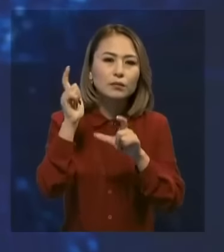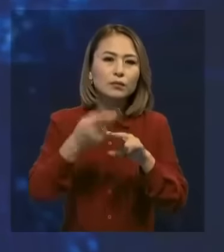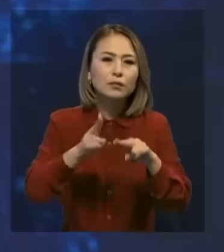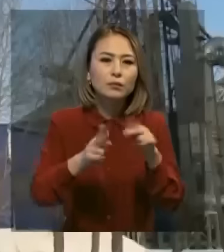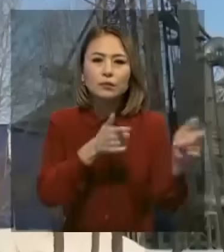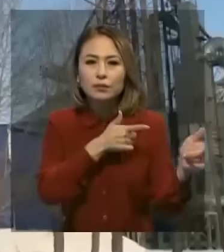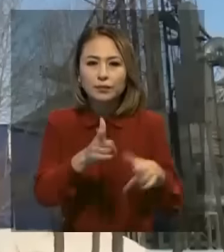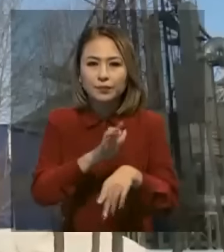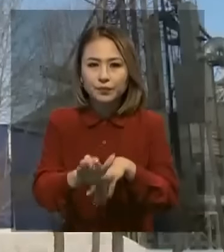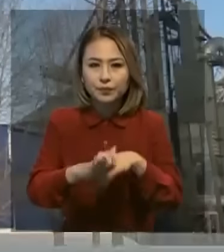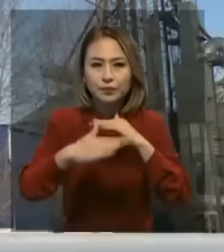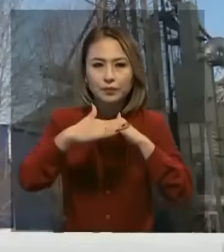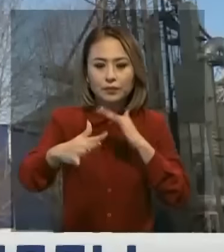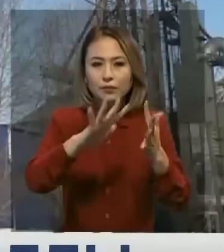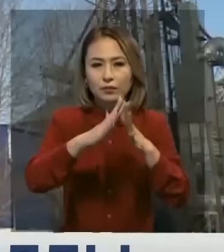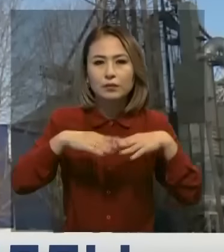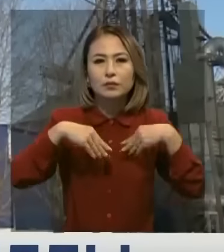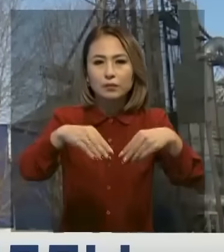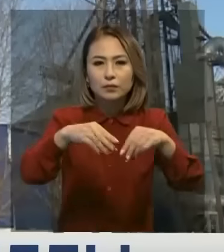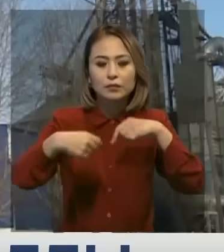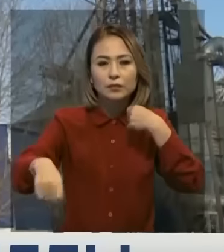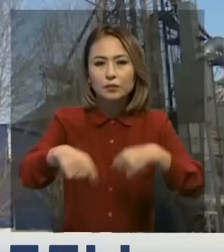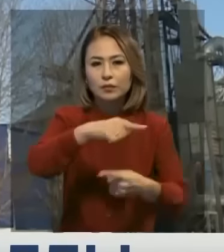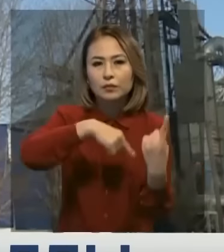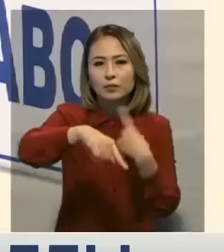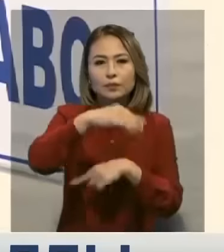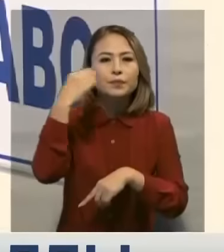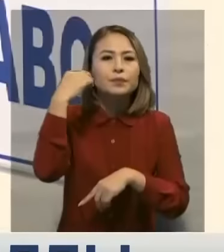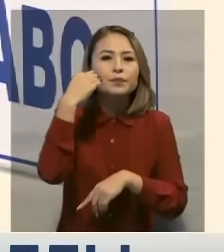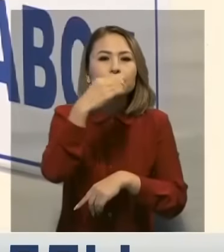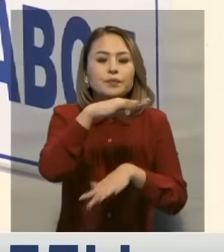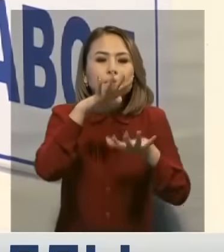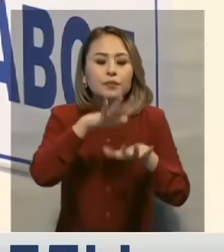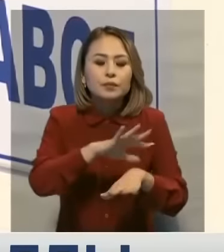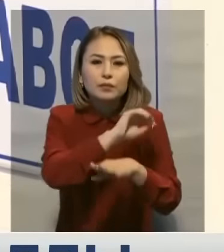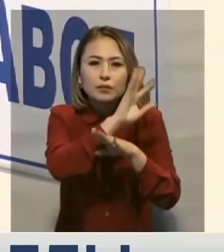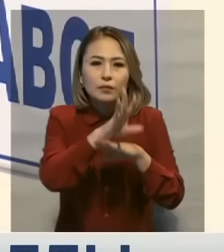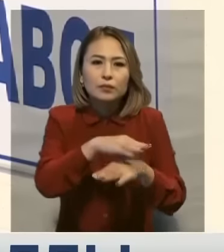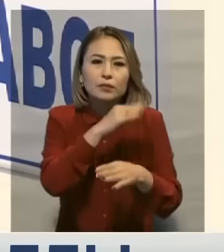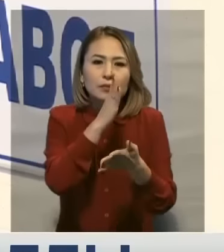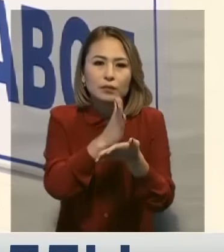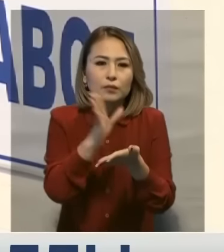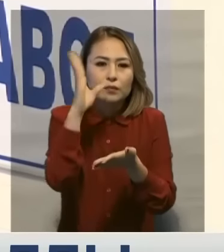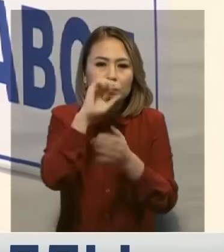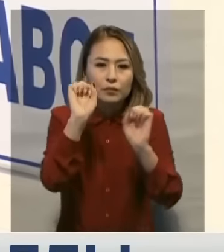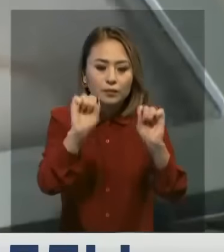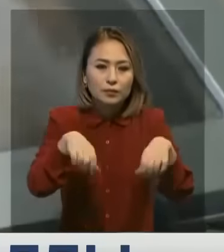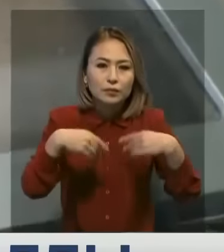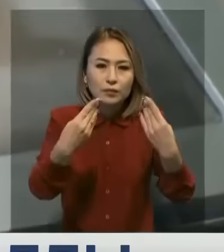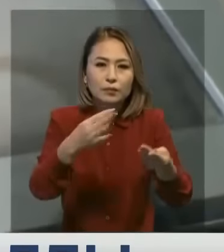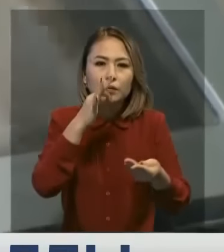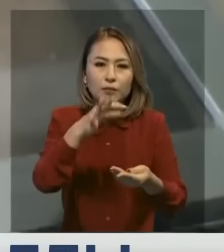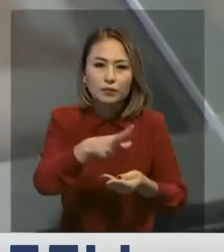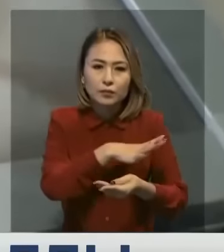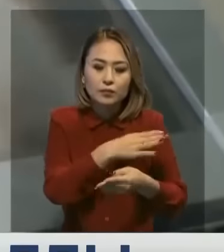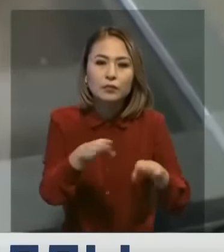дайын өнім шығарылады. Бұл жергілікті ауыл шаруашылығы тауарын өндірушілерді сапалы мал азығымен қамтамасыз етуге мүмкіндік береді